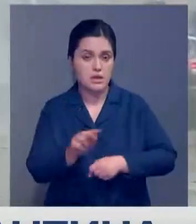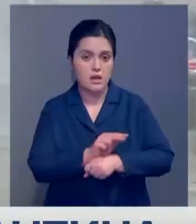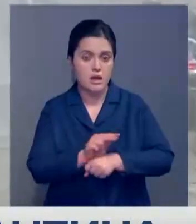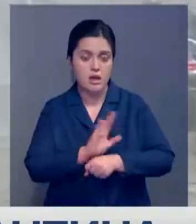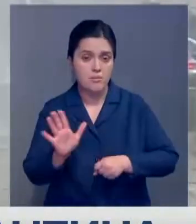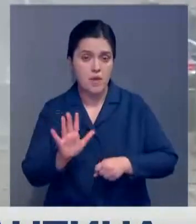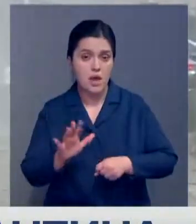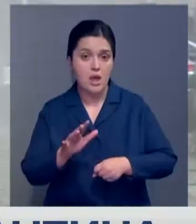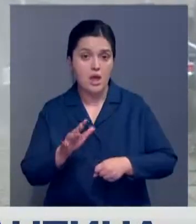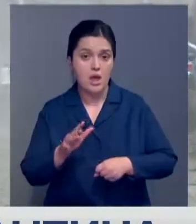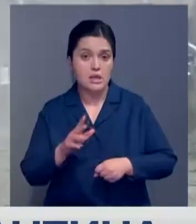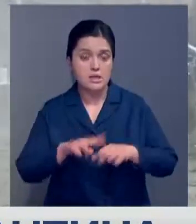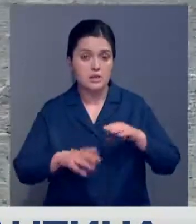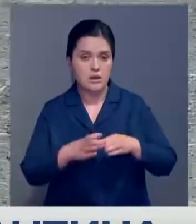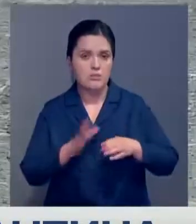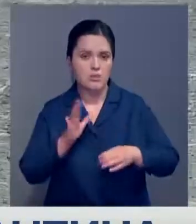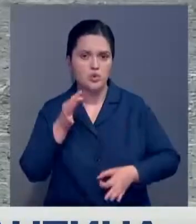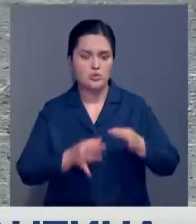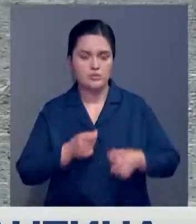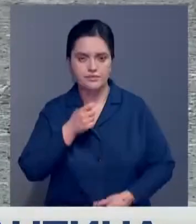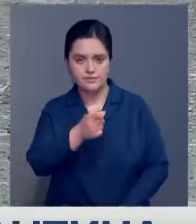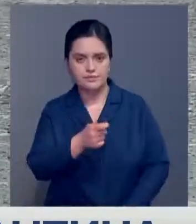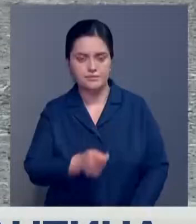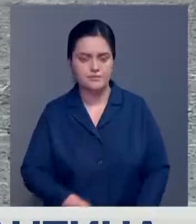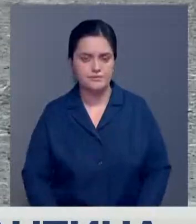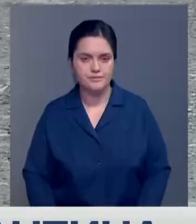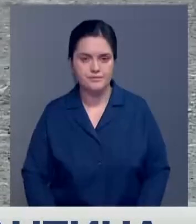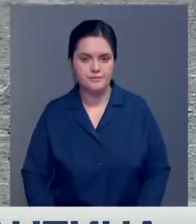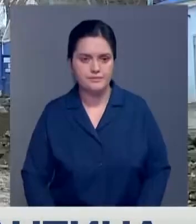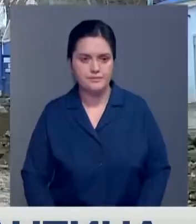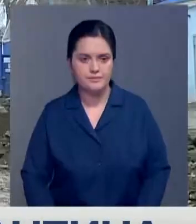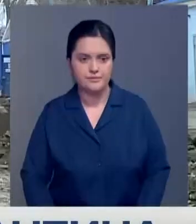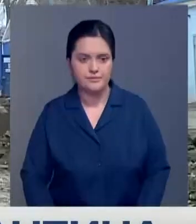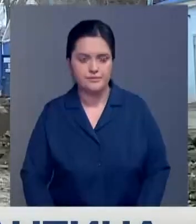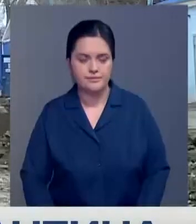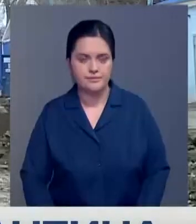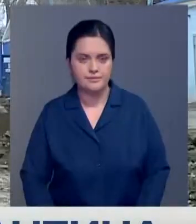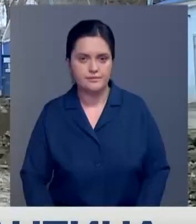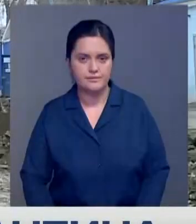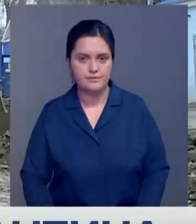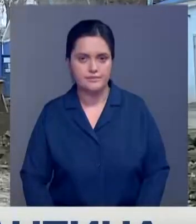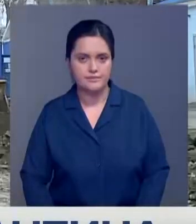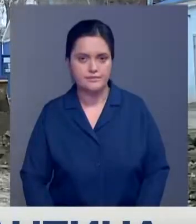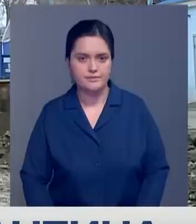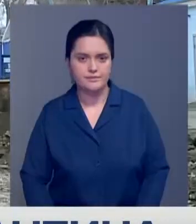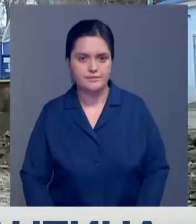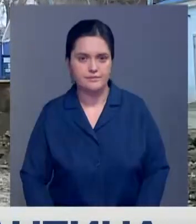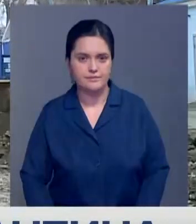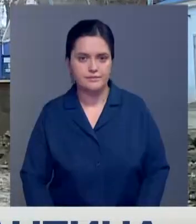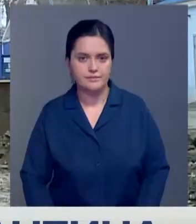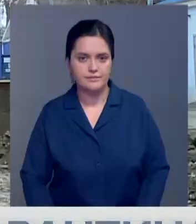недочеты добровольно, направят в суд в ближайшее время. Наталья Салькова, Айнадин Молдабеков, Актобе, Хабар 24.